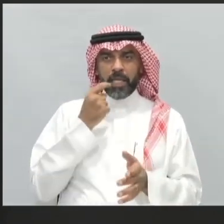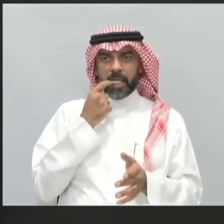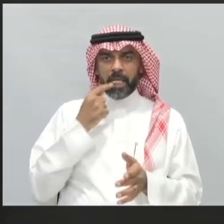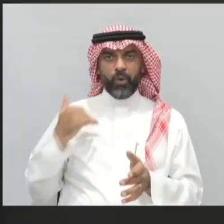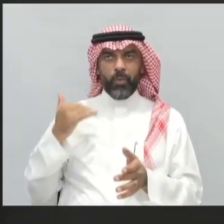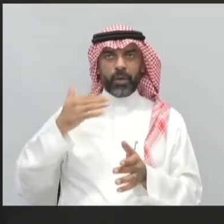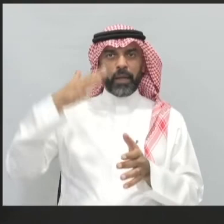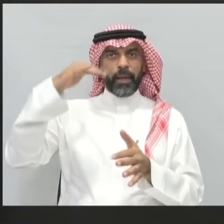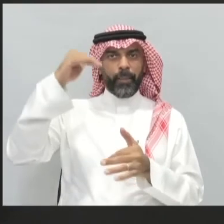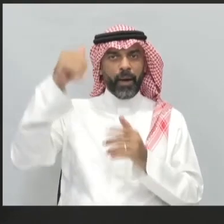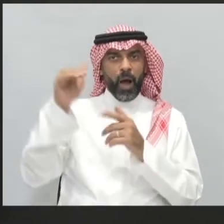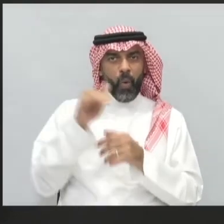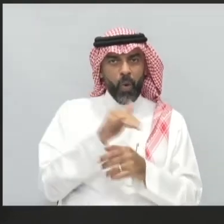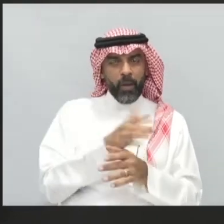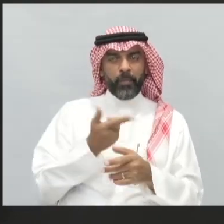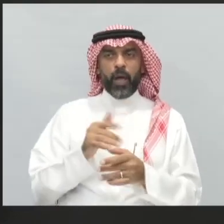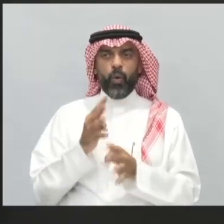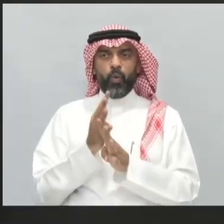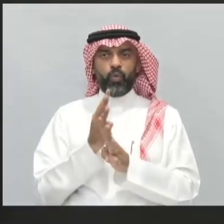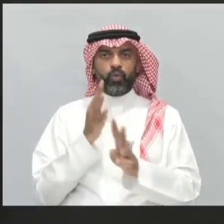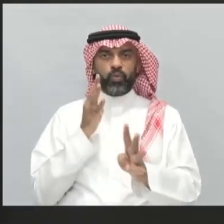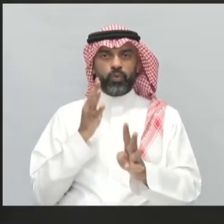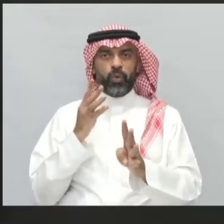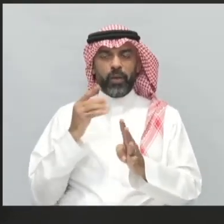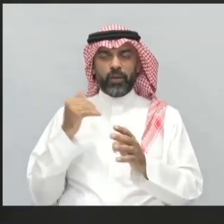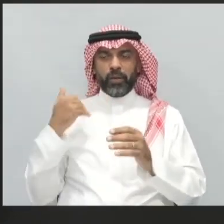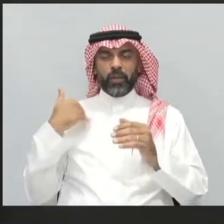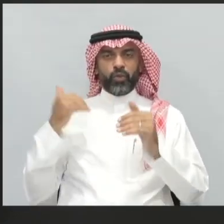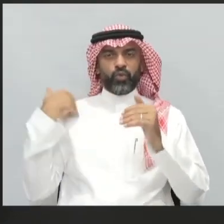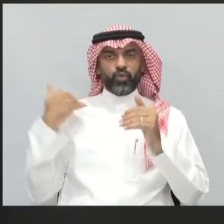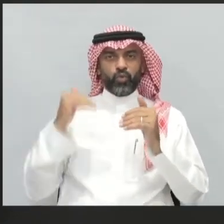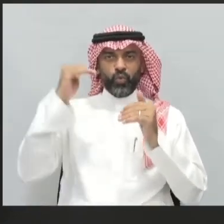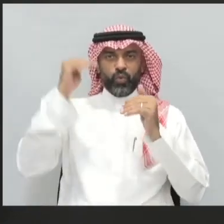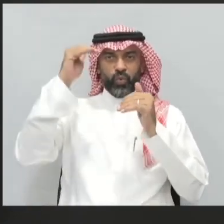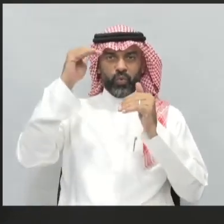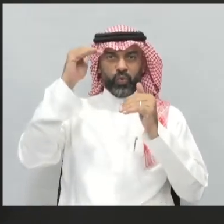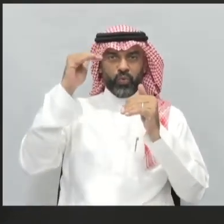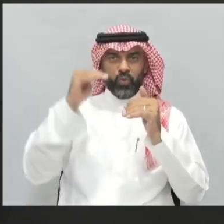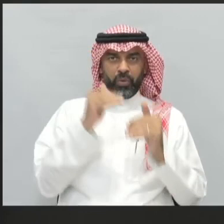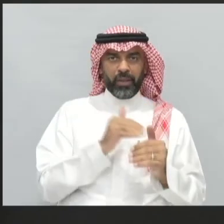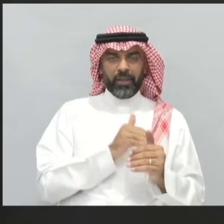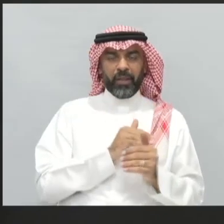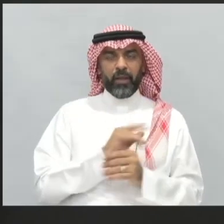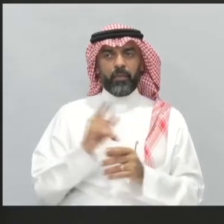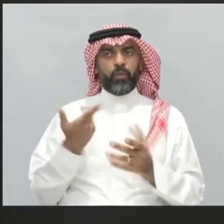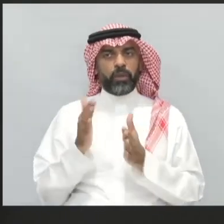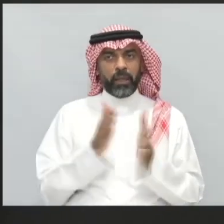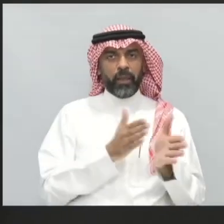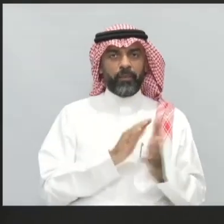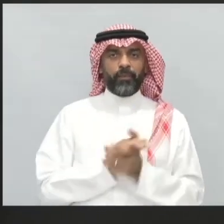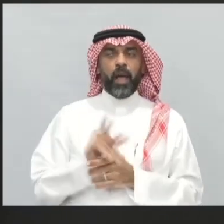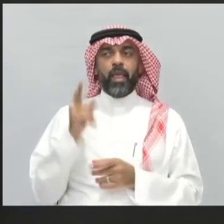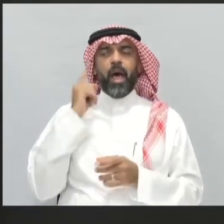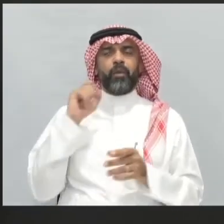اذا قال لي رتبه مجموعه مغادره مجموعه وصلنا ذهبنا بطريقه هذه نفس النوعيه المسائل